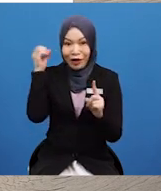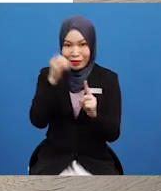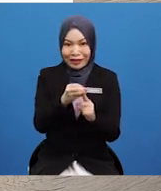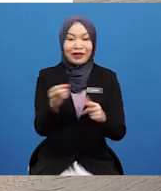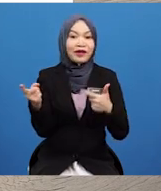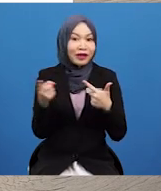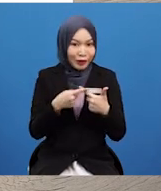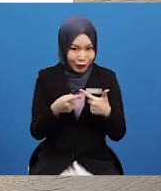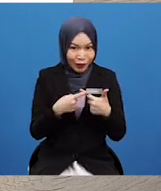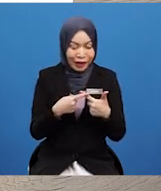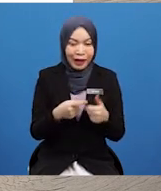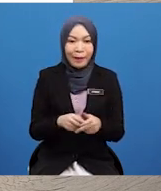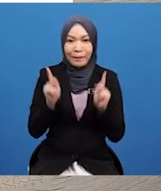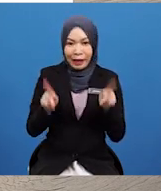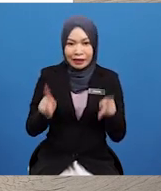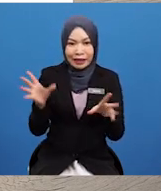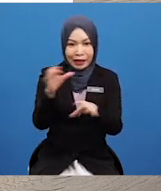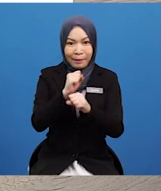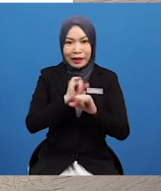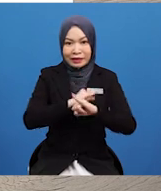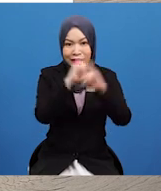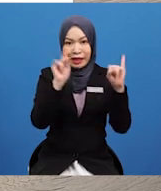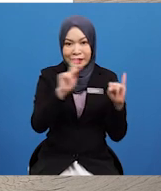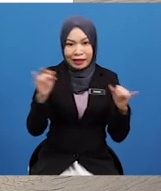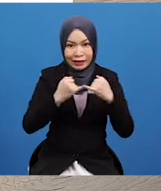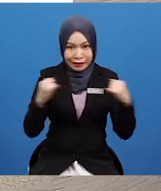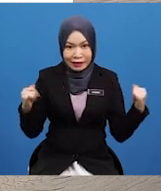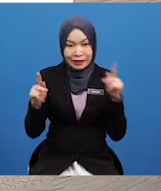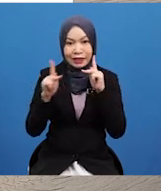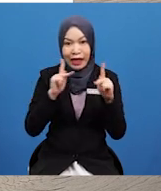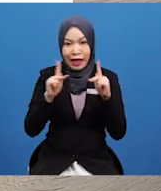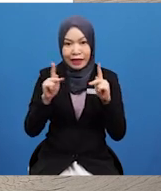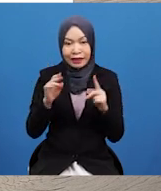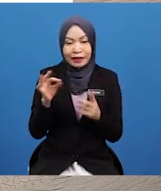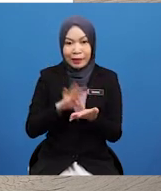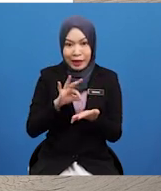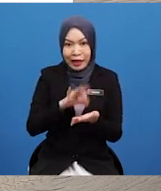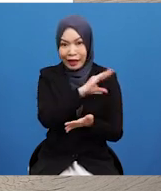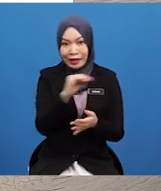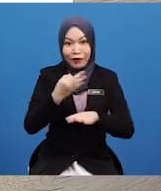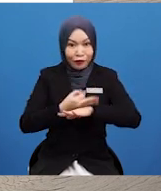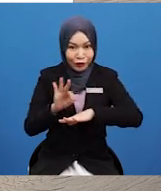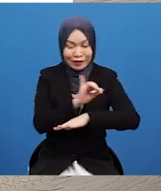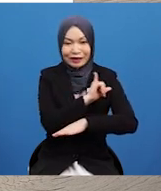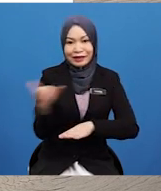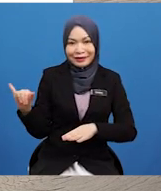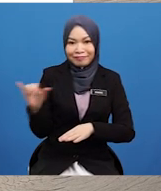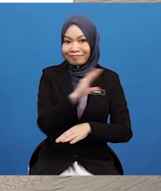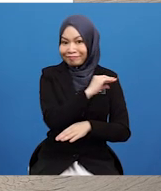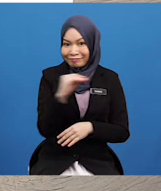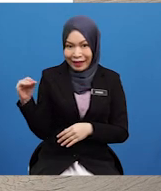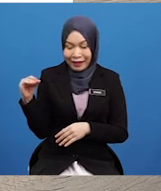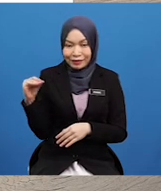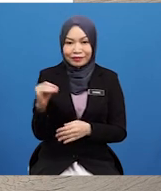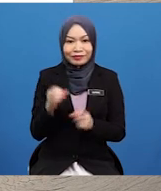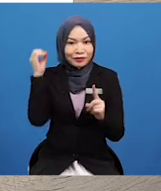kedua, pelajar dapat menjelaskan jenis kata bilangan dan fungsinya. Dan